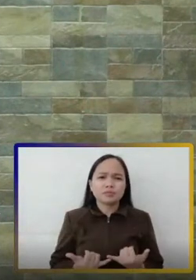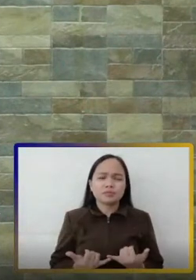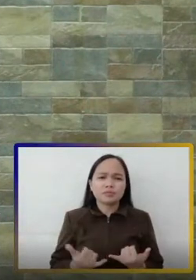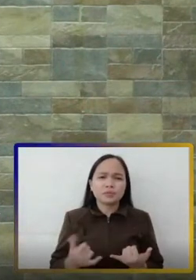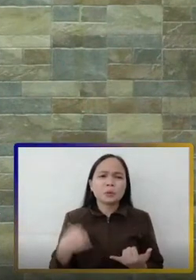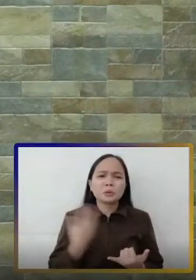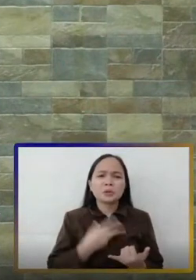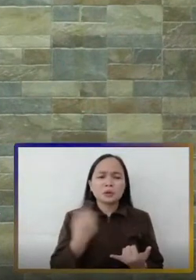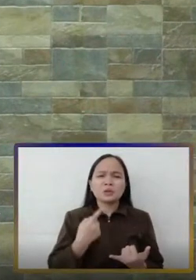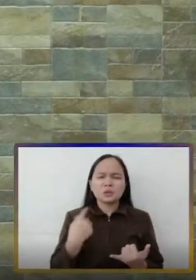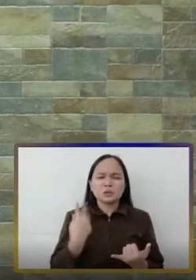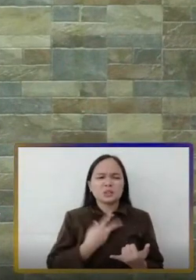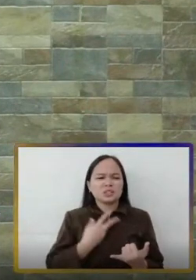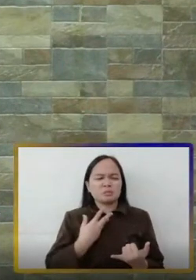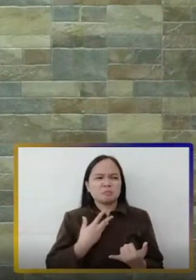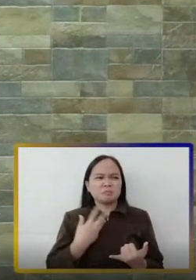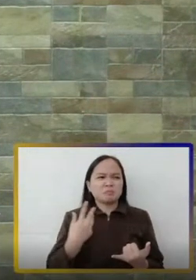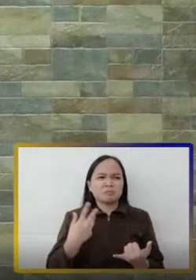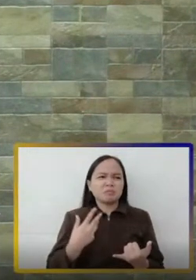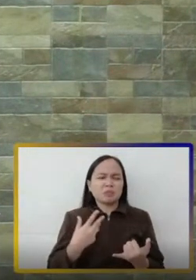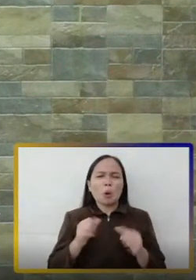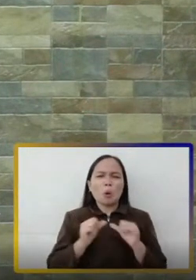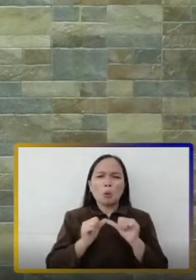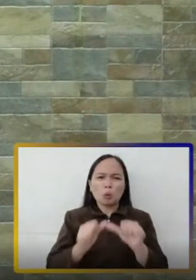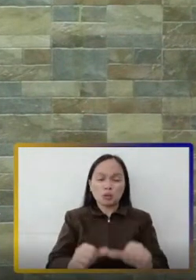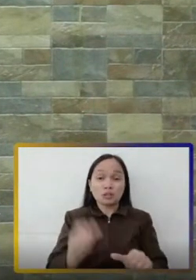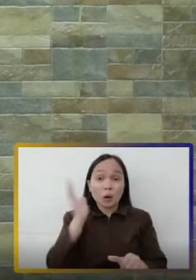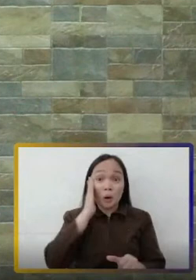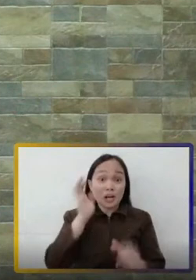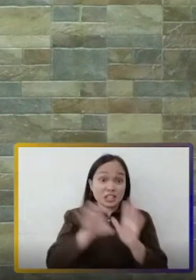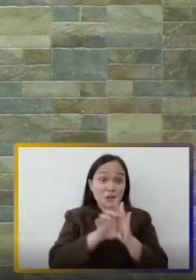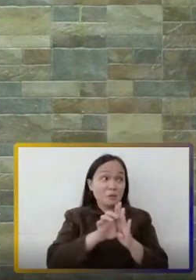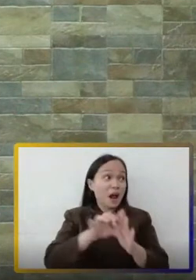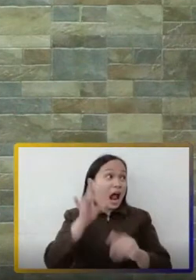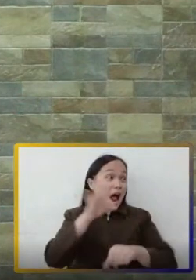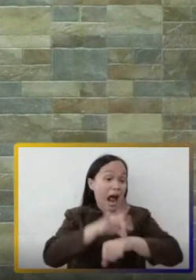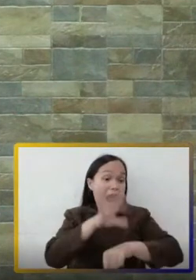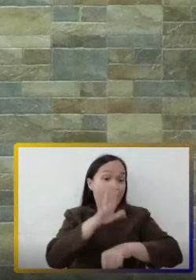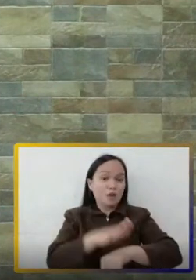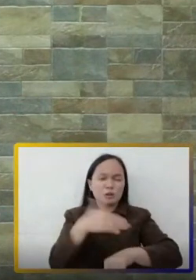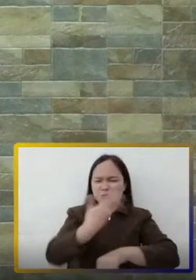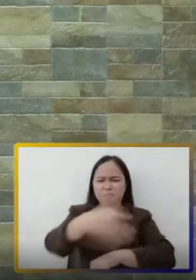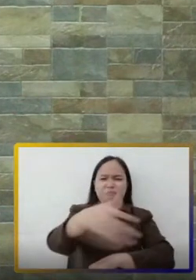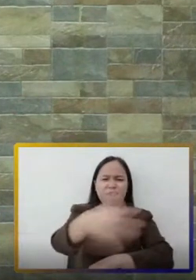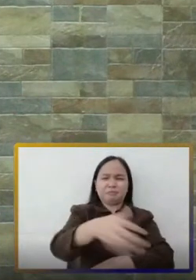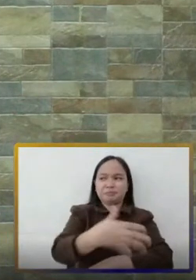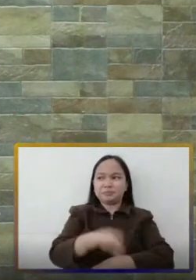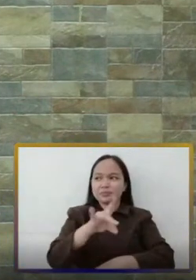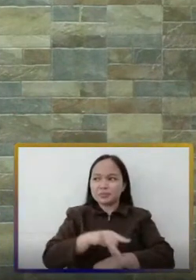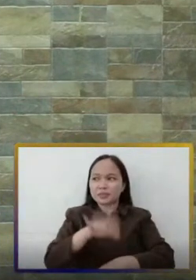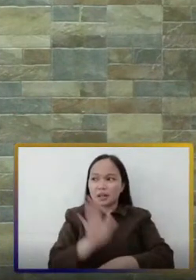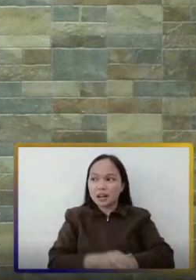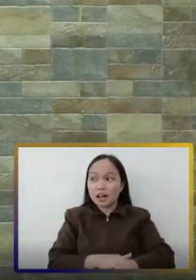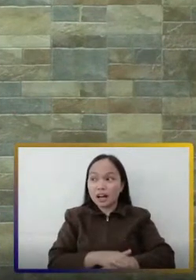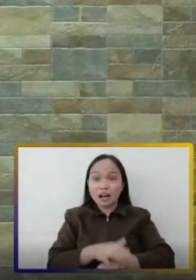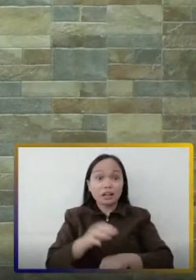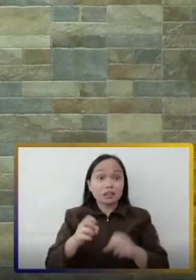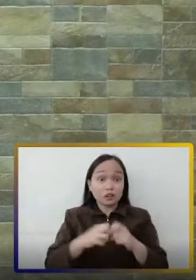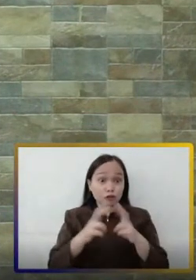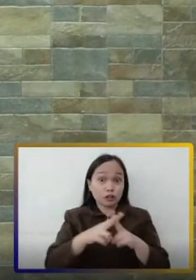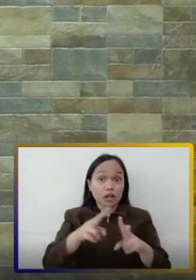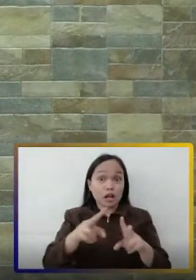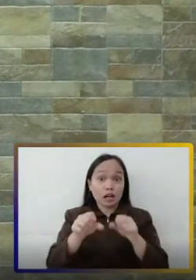langaw lang binubugaw na natin palabas eh. Lamok ni binubugaw natin sa labas. Lalo na pag